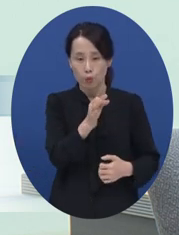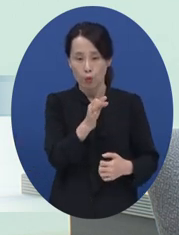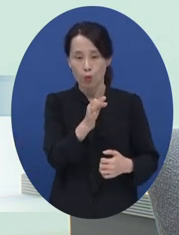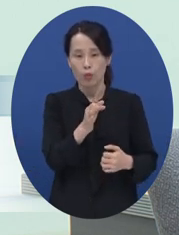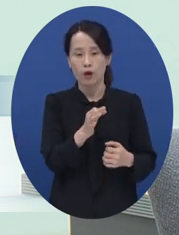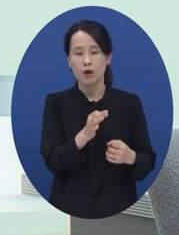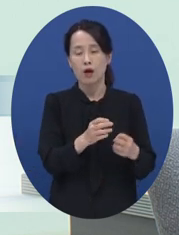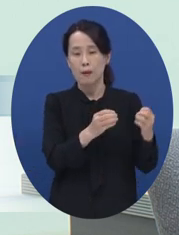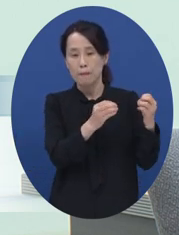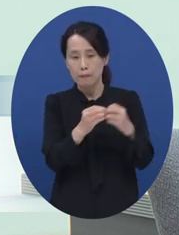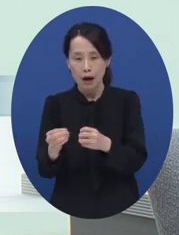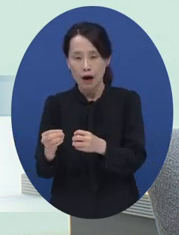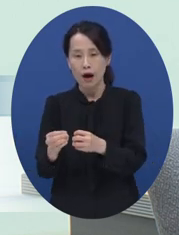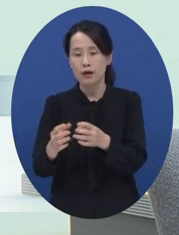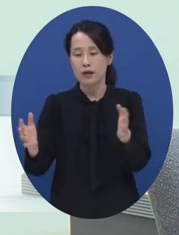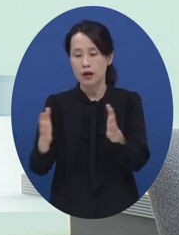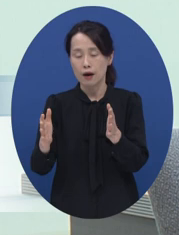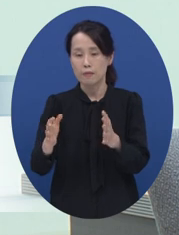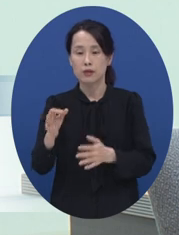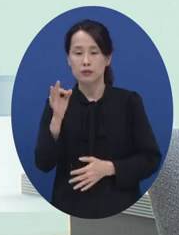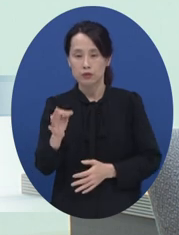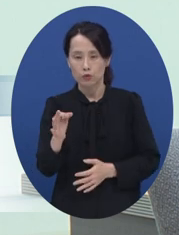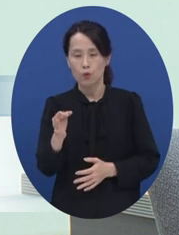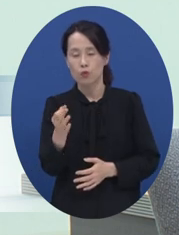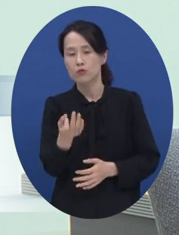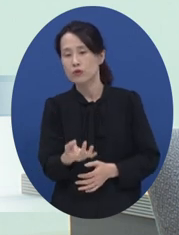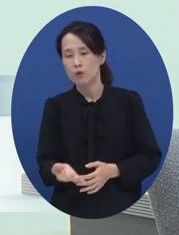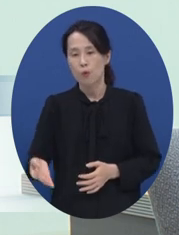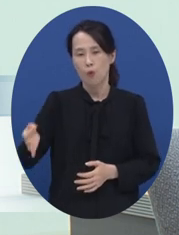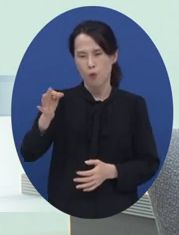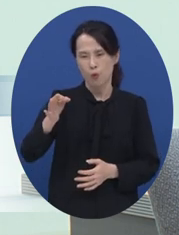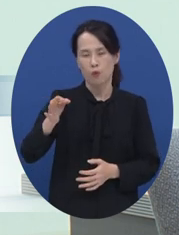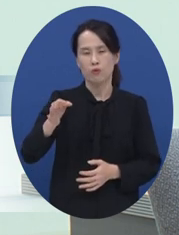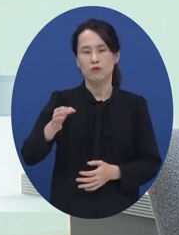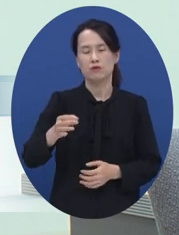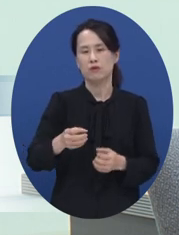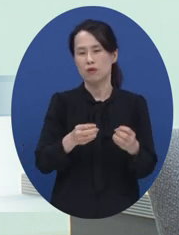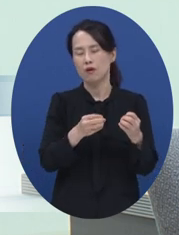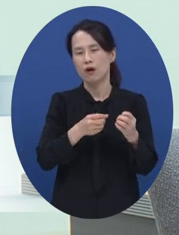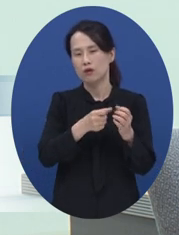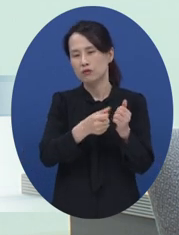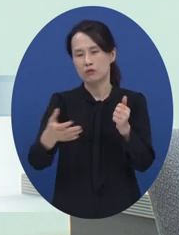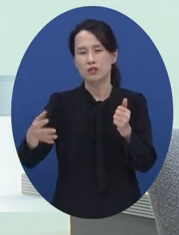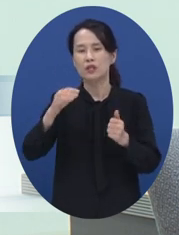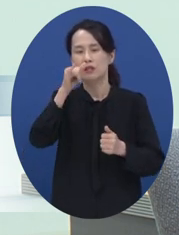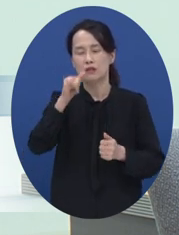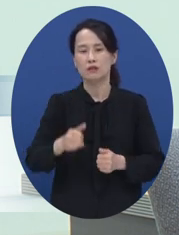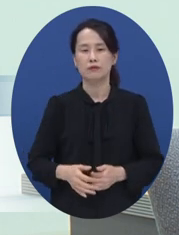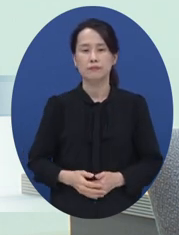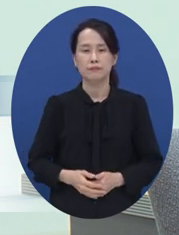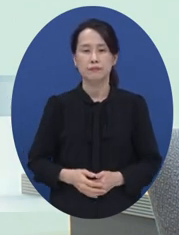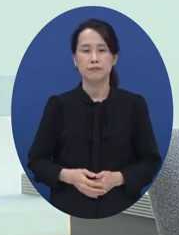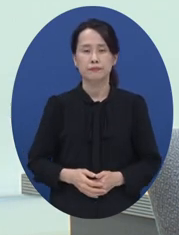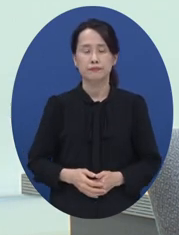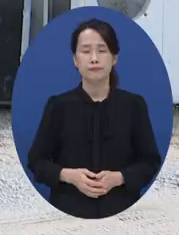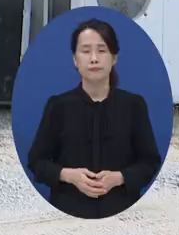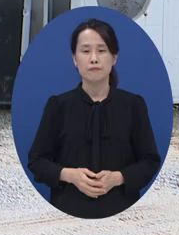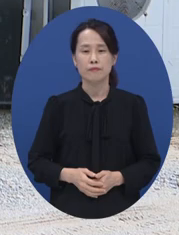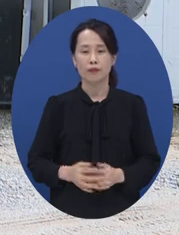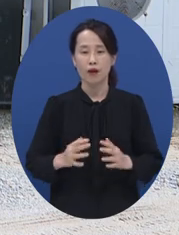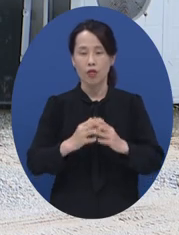이러한 비용은 봉 퇴치를 배치를 포장 받고 고스란히 포장 까의 반영 평가 삼각형으로 요즘 숲 아들이